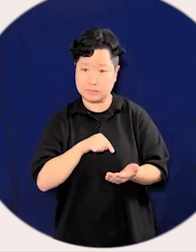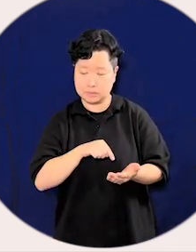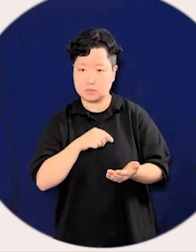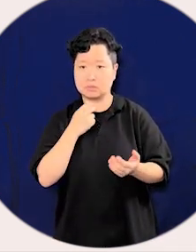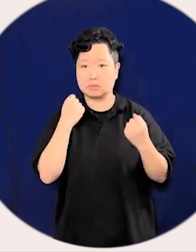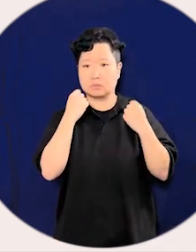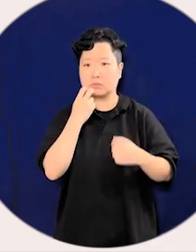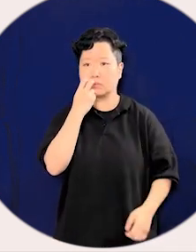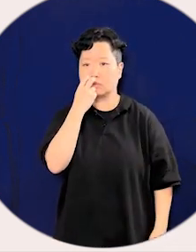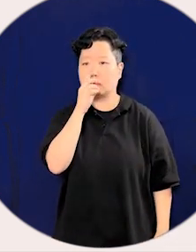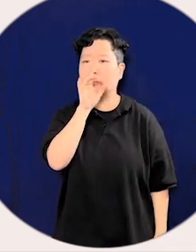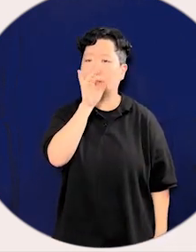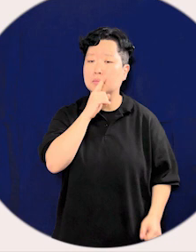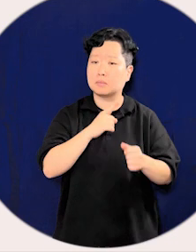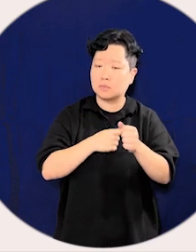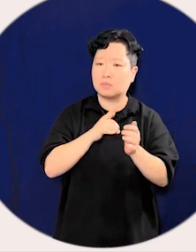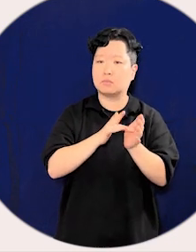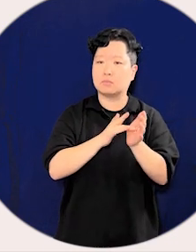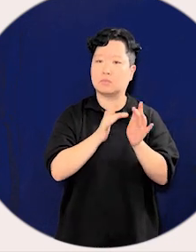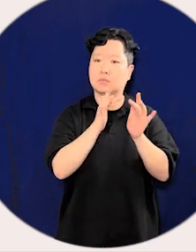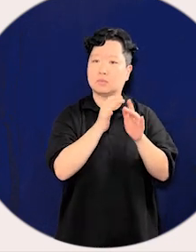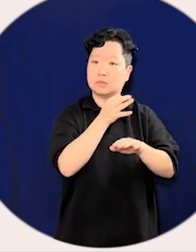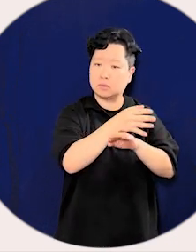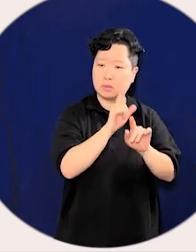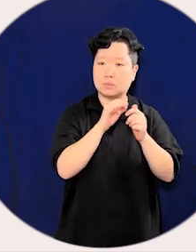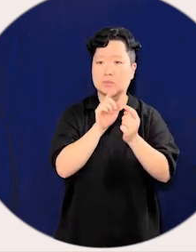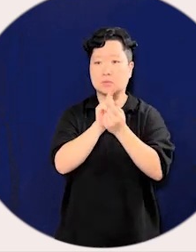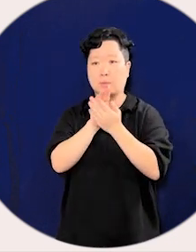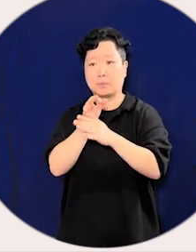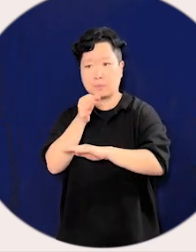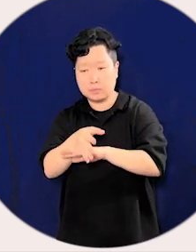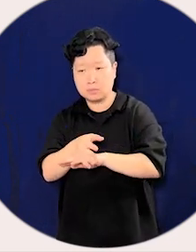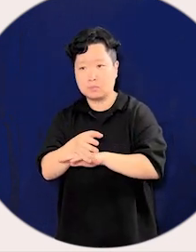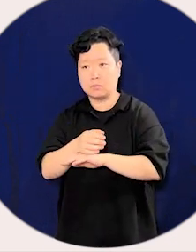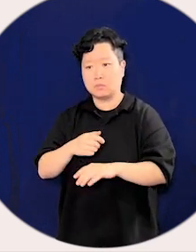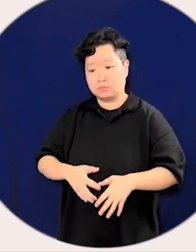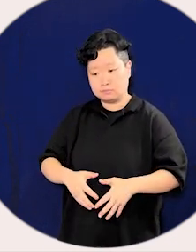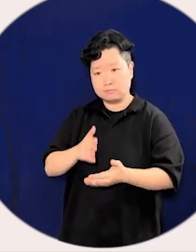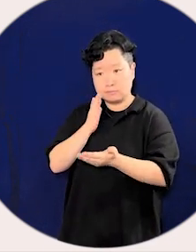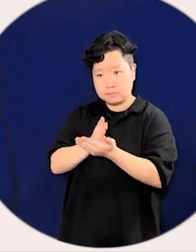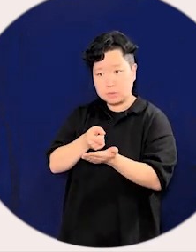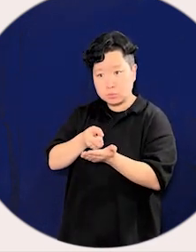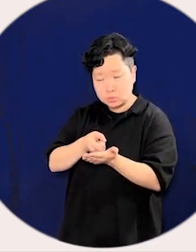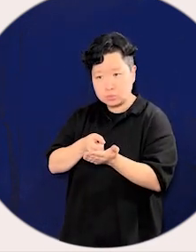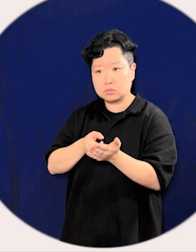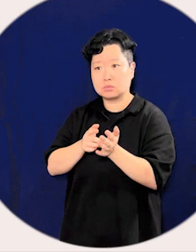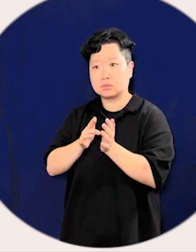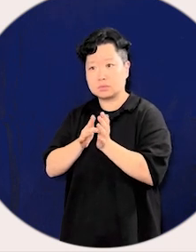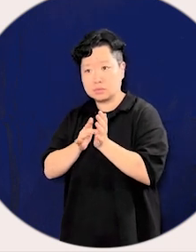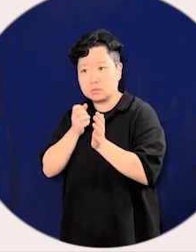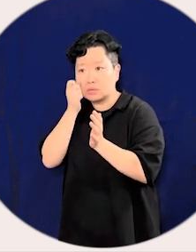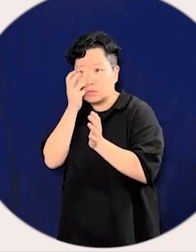건강보험 적용이 되지 않기 때문에 약물을 어디에서 구하느냐에 따라 임신 중지 방법이나 임신 주수,